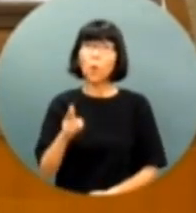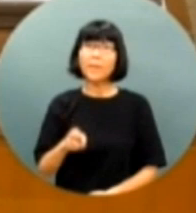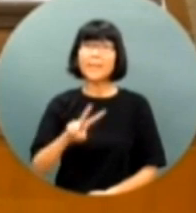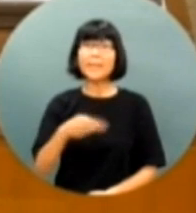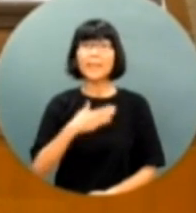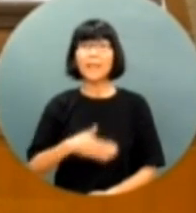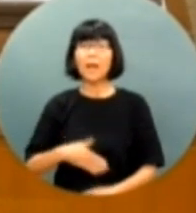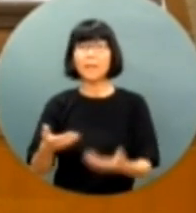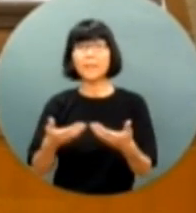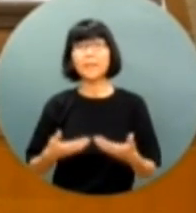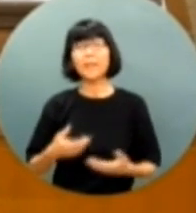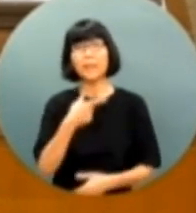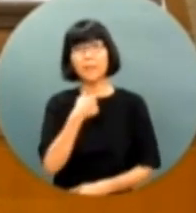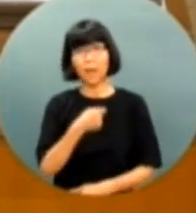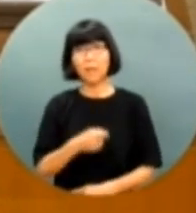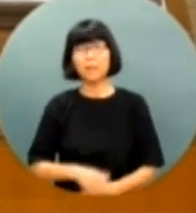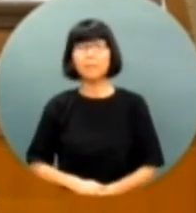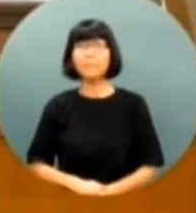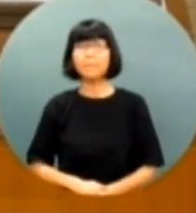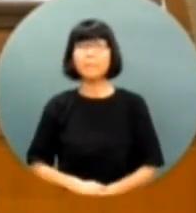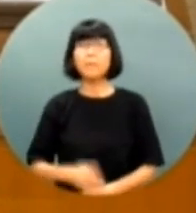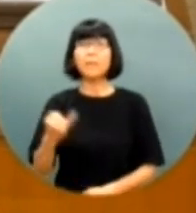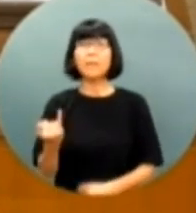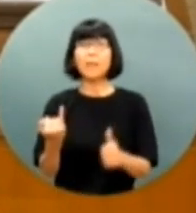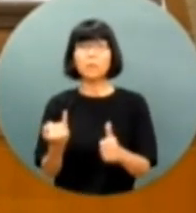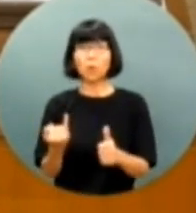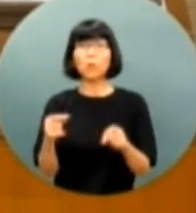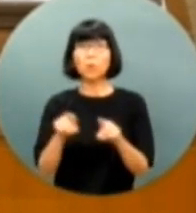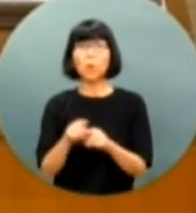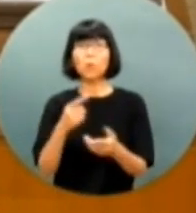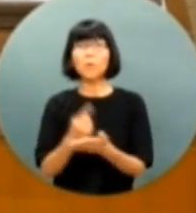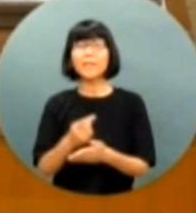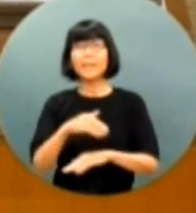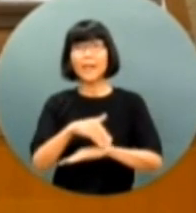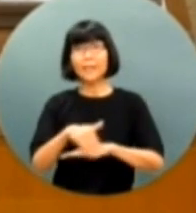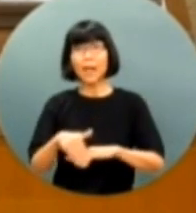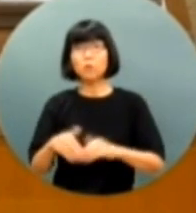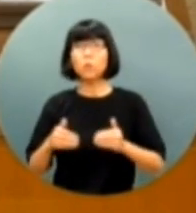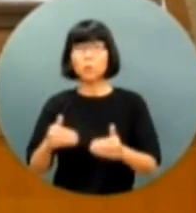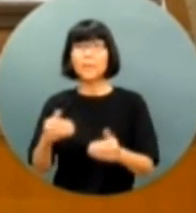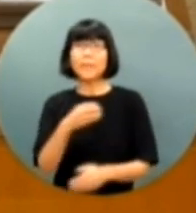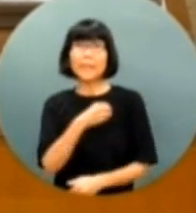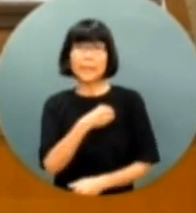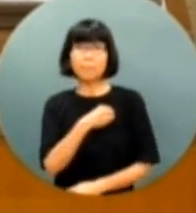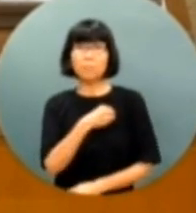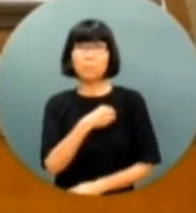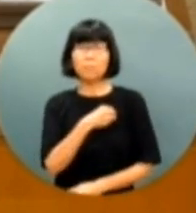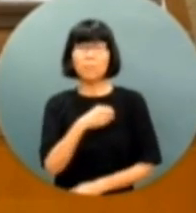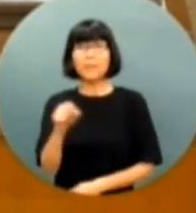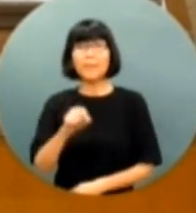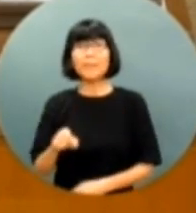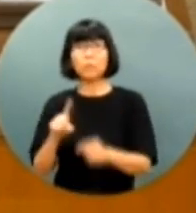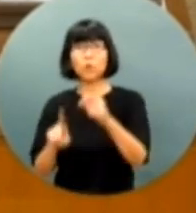ないかなと思います。なお男女共同参画推進員の構成等、あるいは事務局がというようなこと等につ